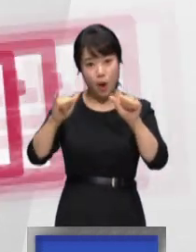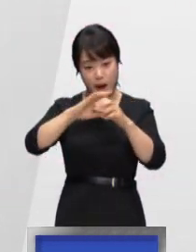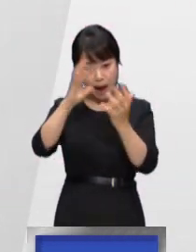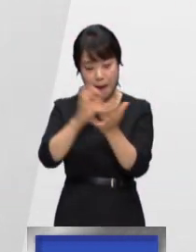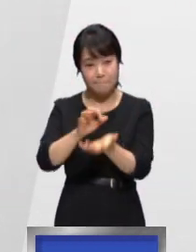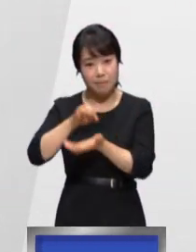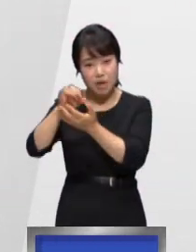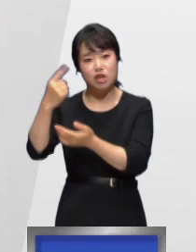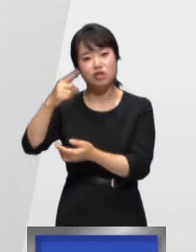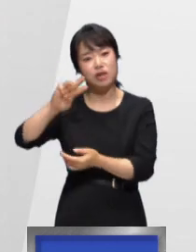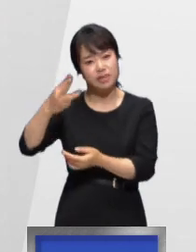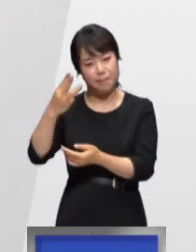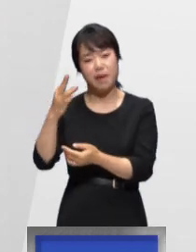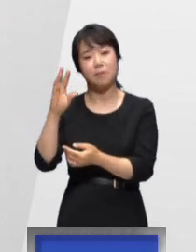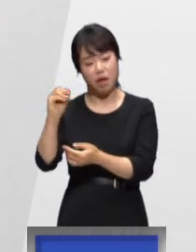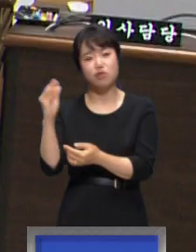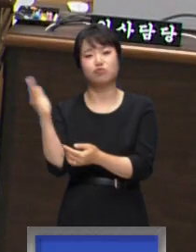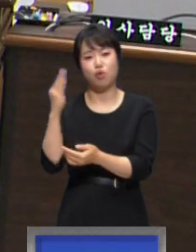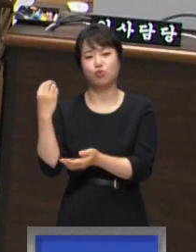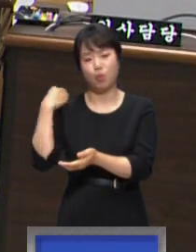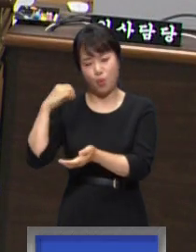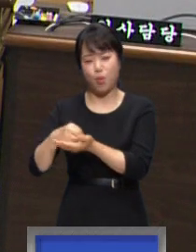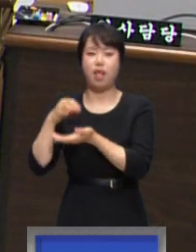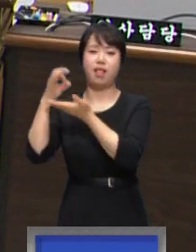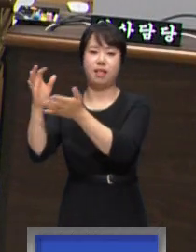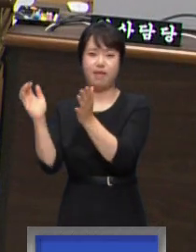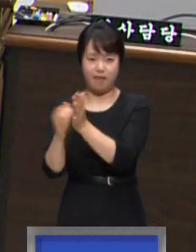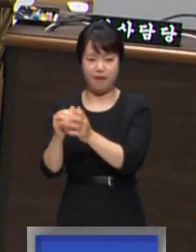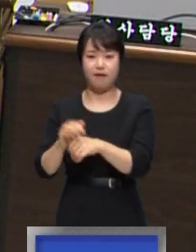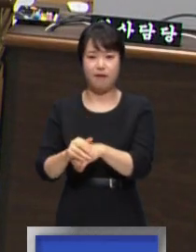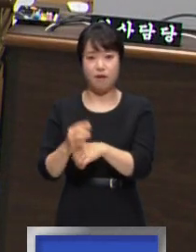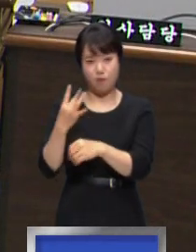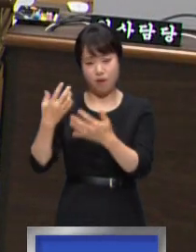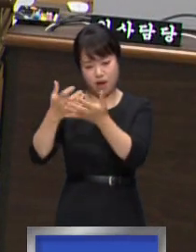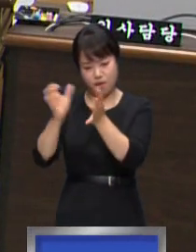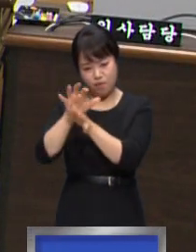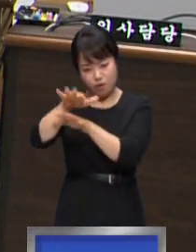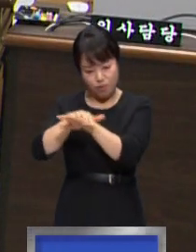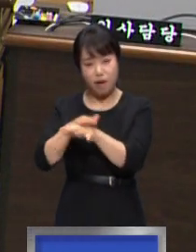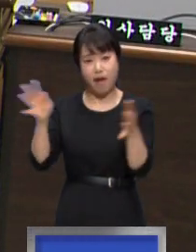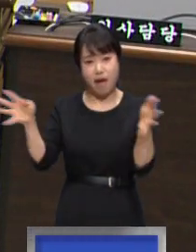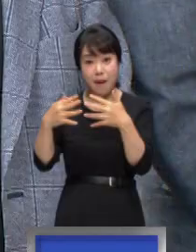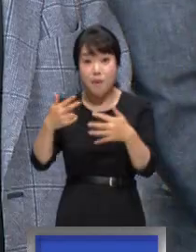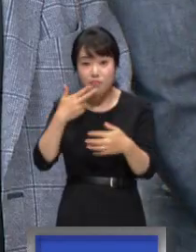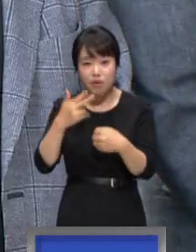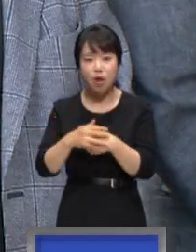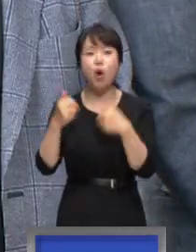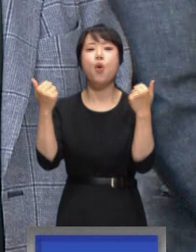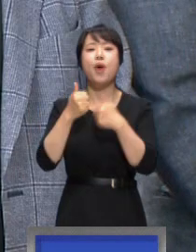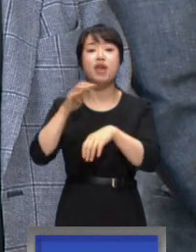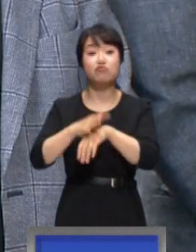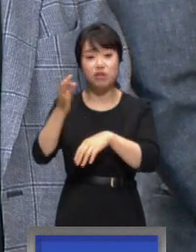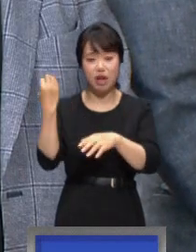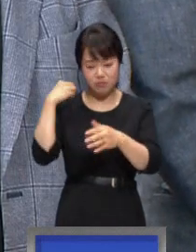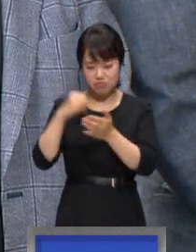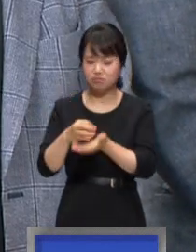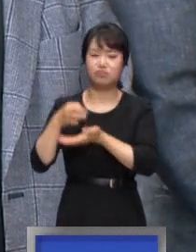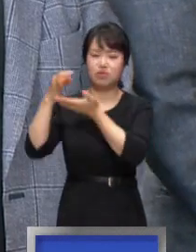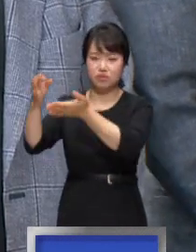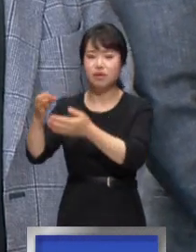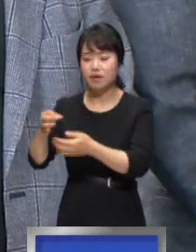금액은 1,300여만 원입니다. 민주당은 원구성 합의가 되기 전까지 회의수당을 반납하겠다고